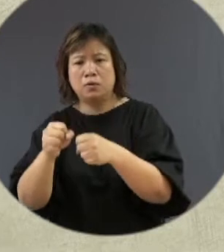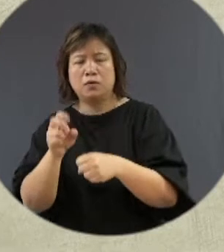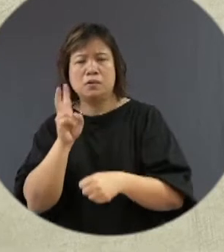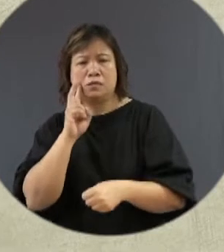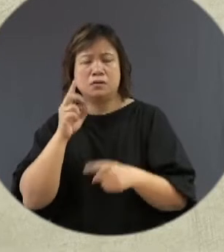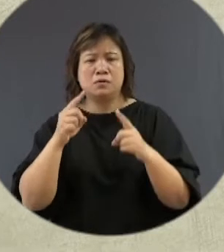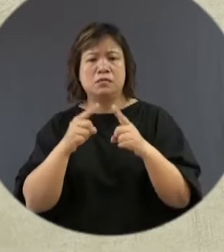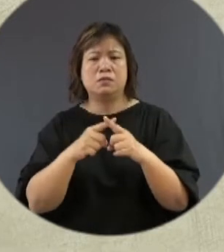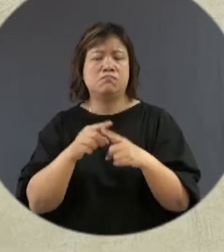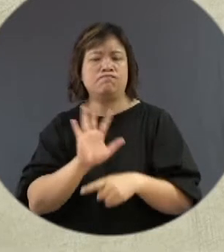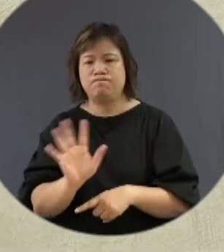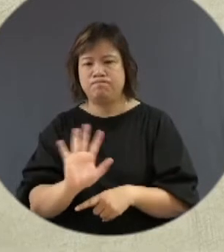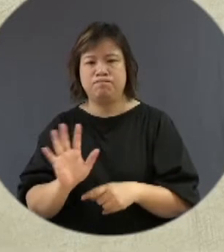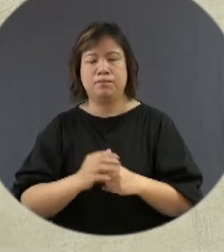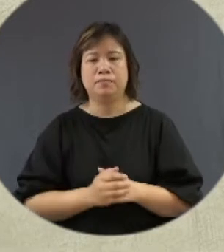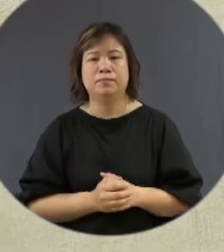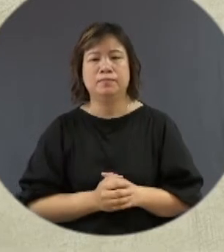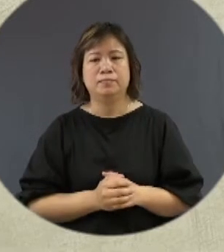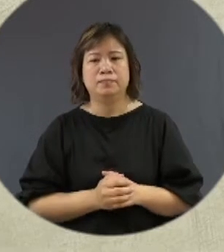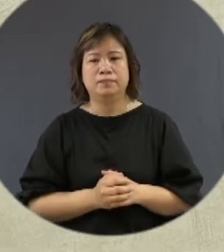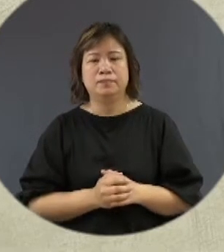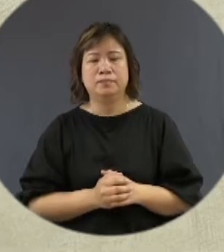上德，不再像人。